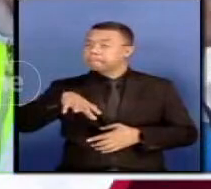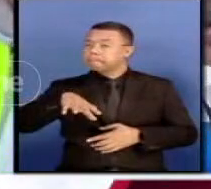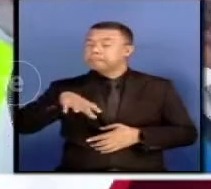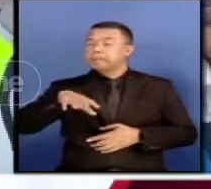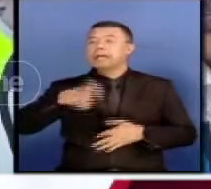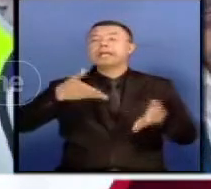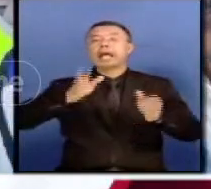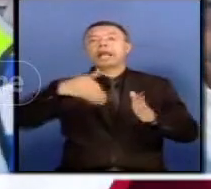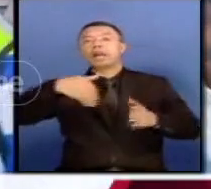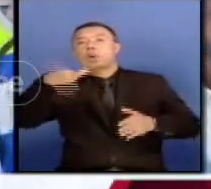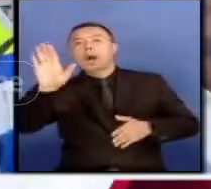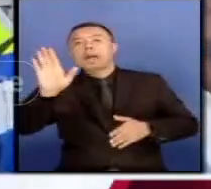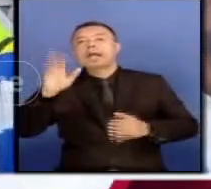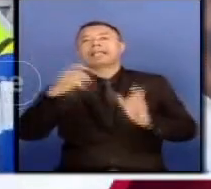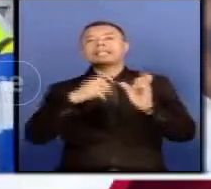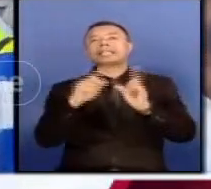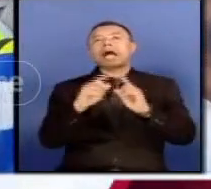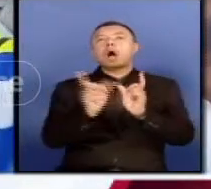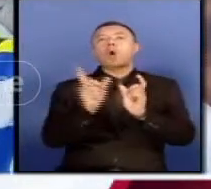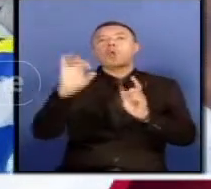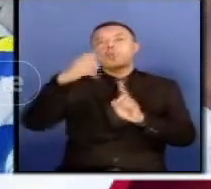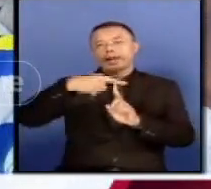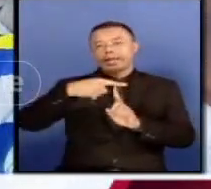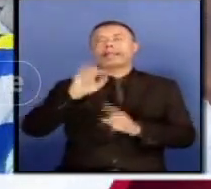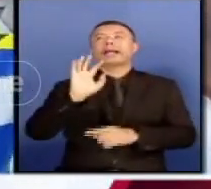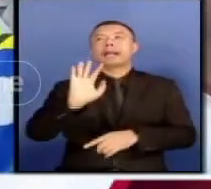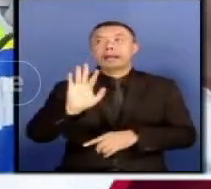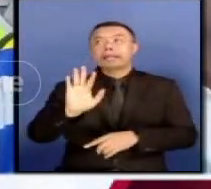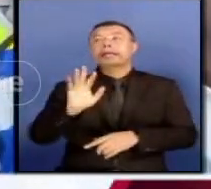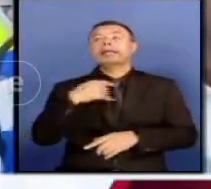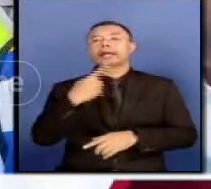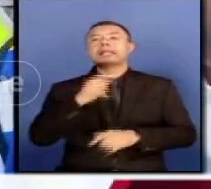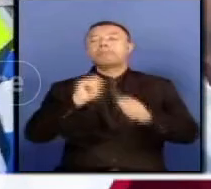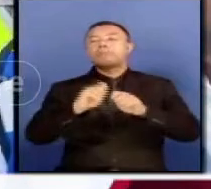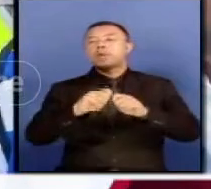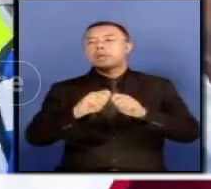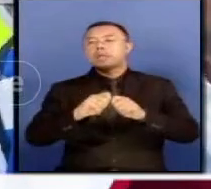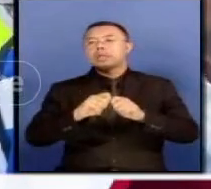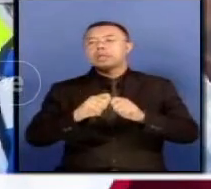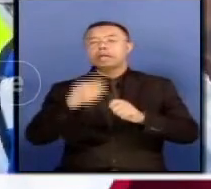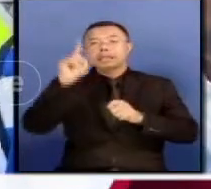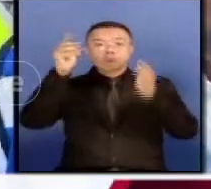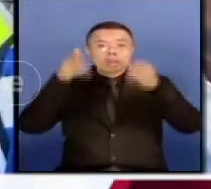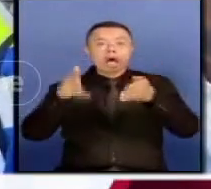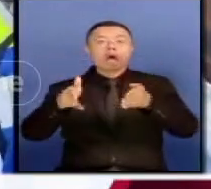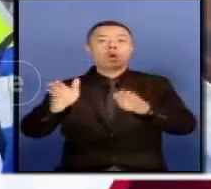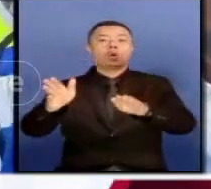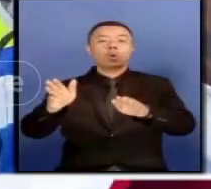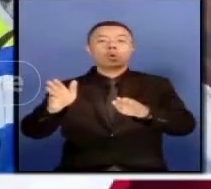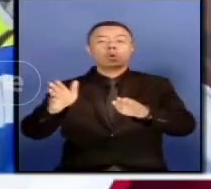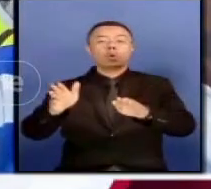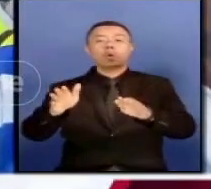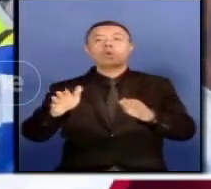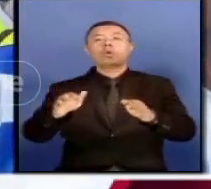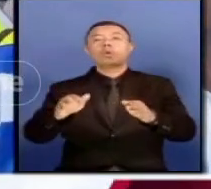exit Sawit di Sanggu. Nanti kemudian akan kita berlakukan one way